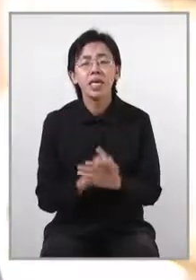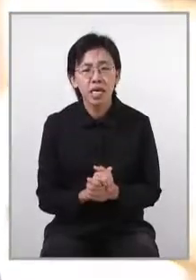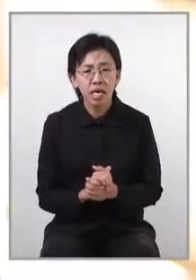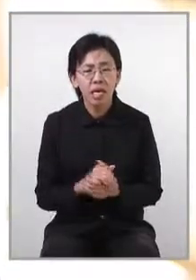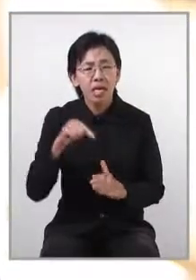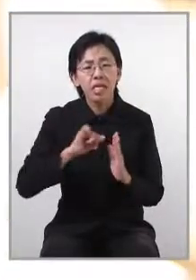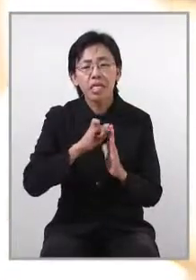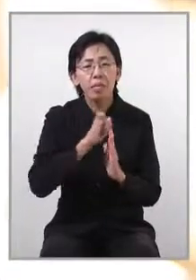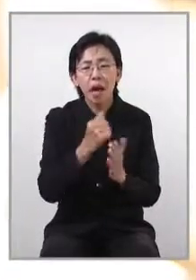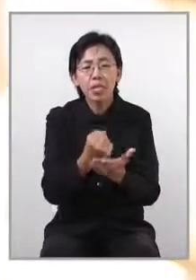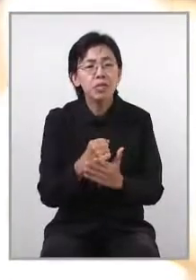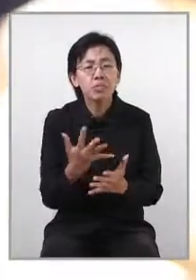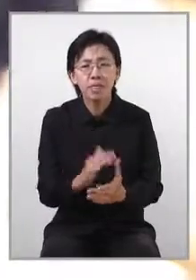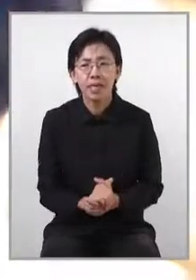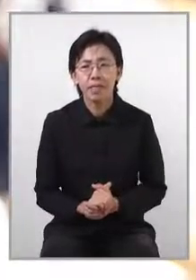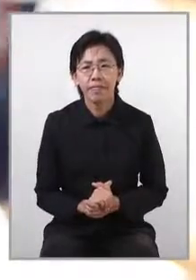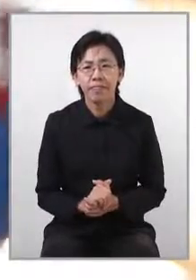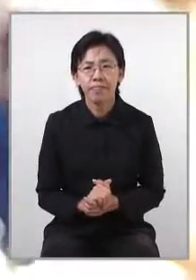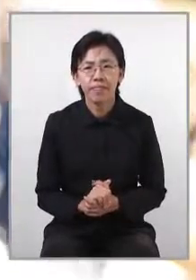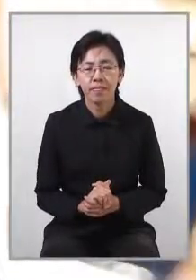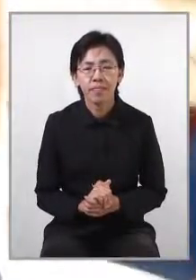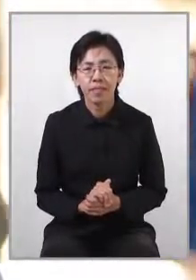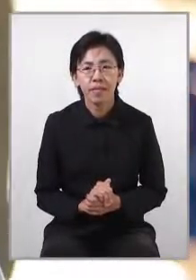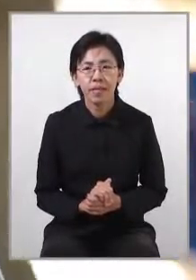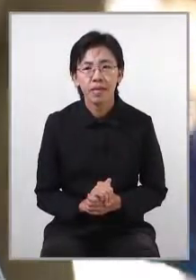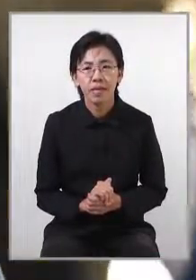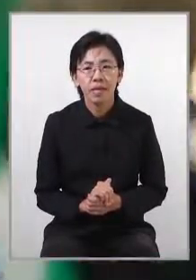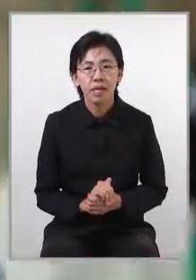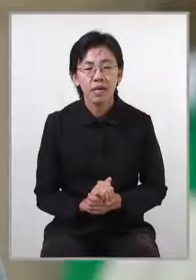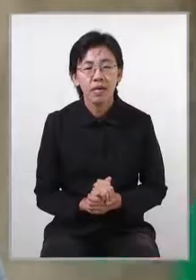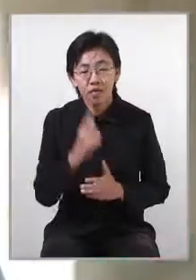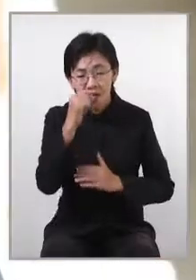ยนะในที่สุดเขาก็บอกว่า